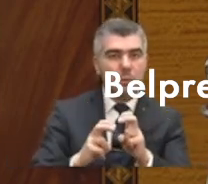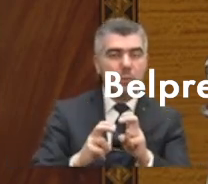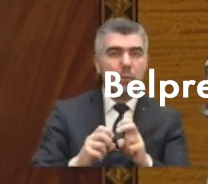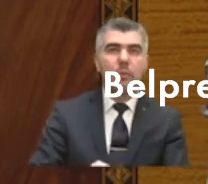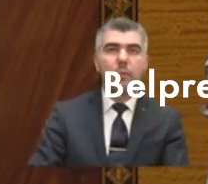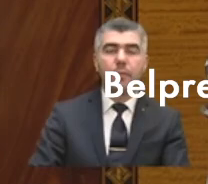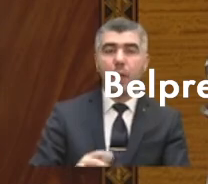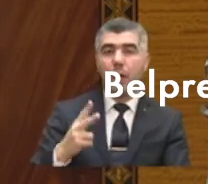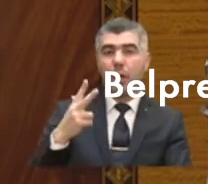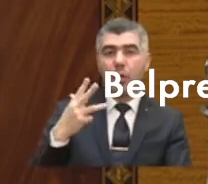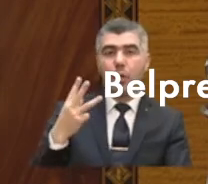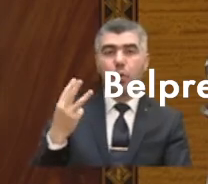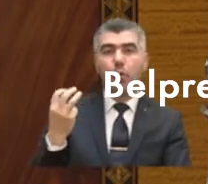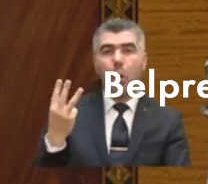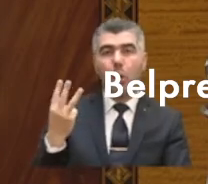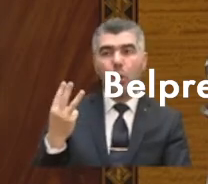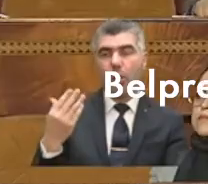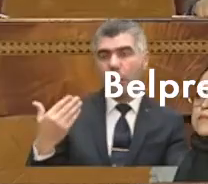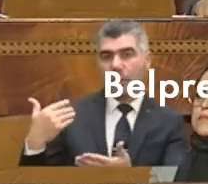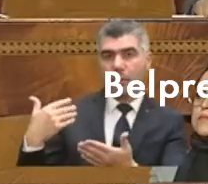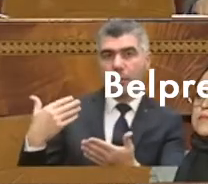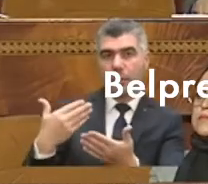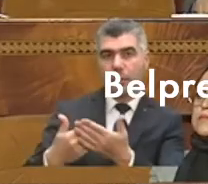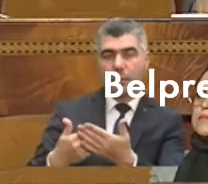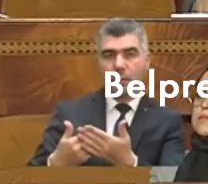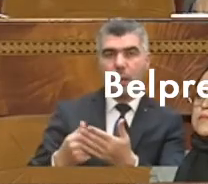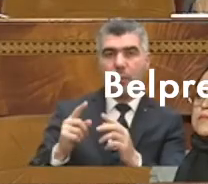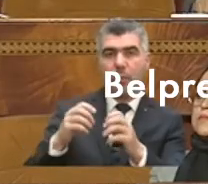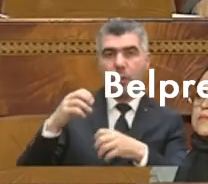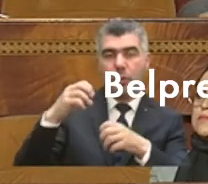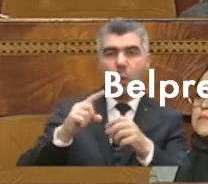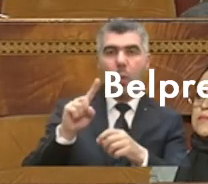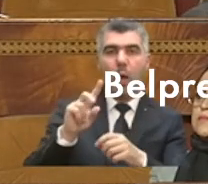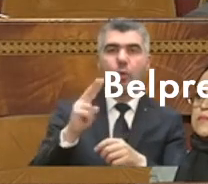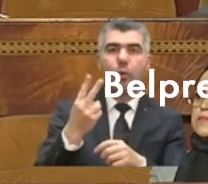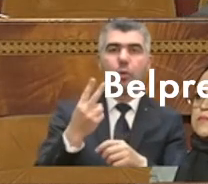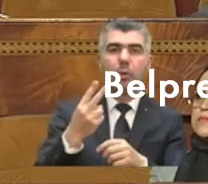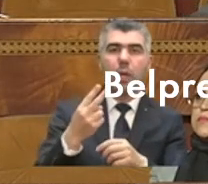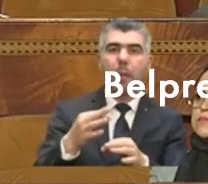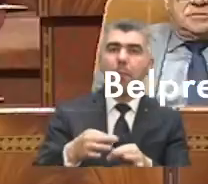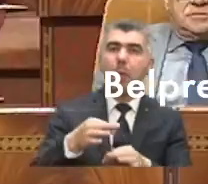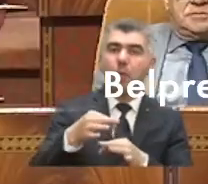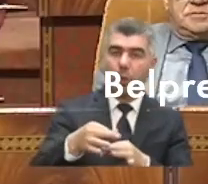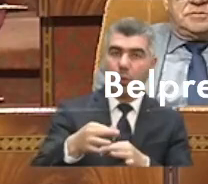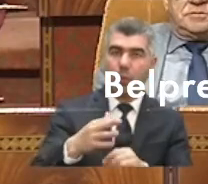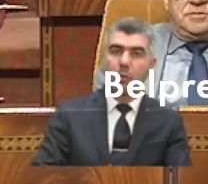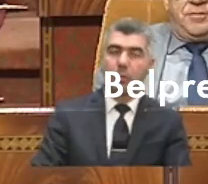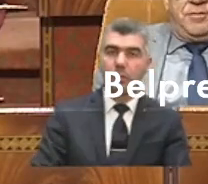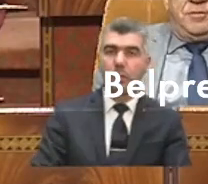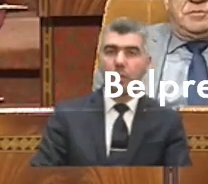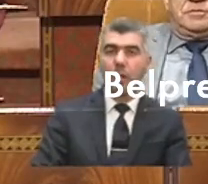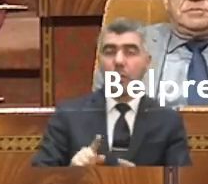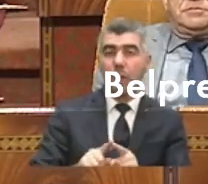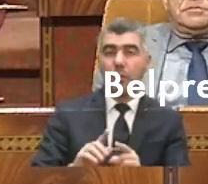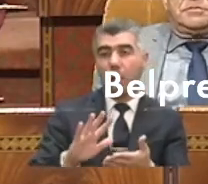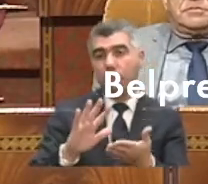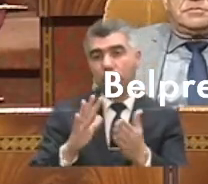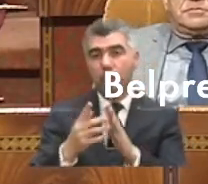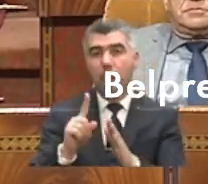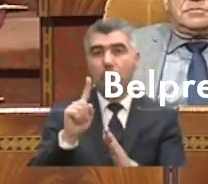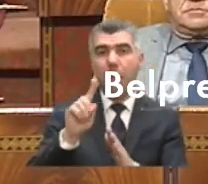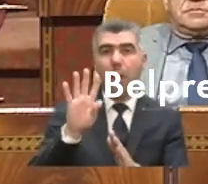غير في ثلاث شهور الماضية. المعدل اللي هبط هو 21 مليمتر، في الوقت اللي كانت هبط واحد